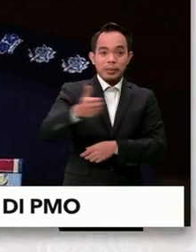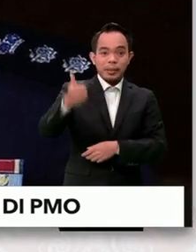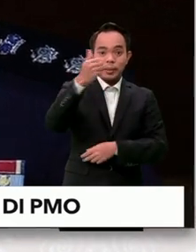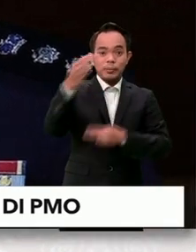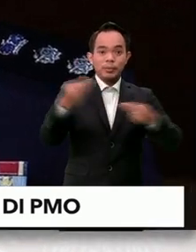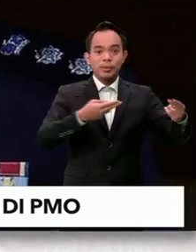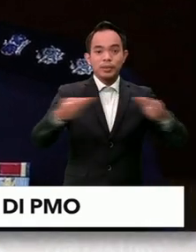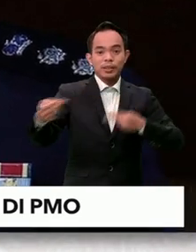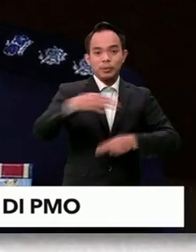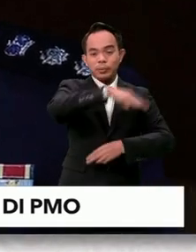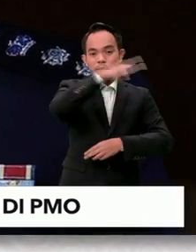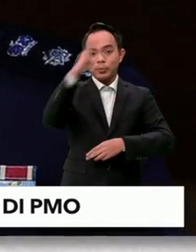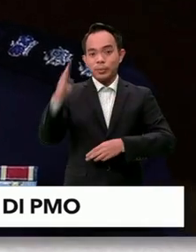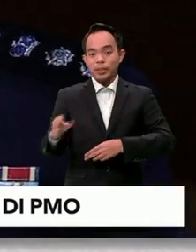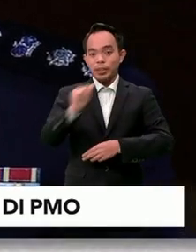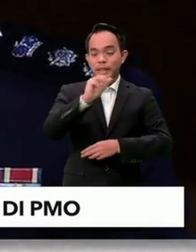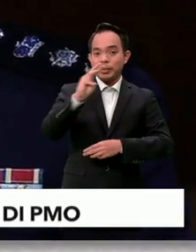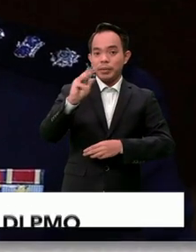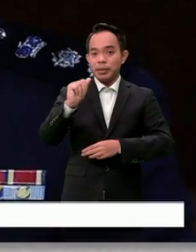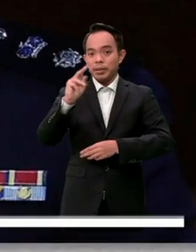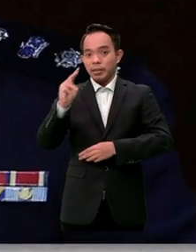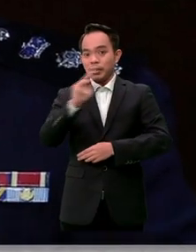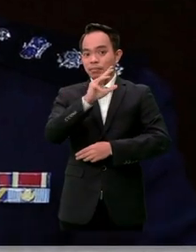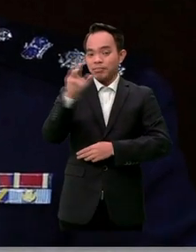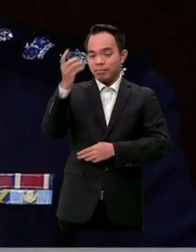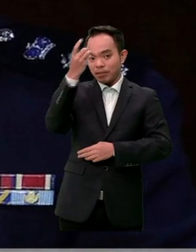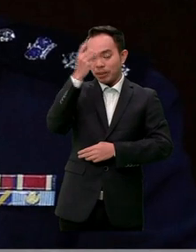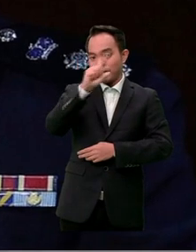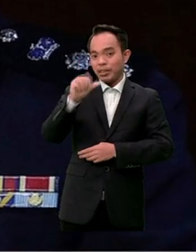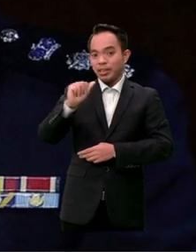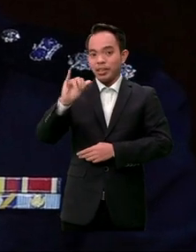pengarah pengurusan Bukit aman Datuk Zaini just